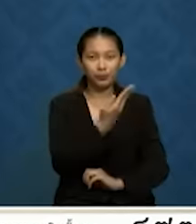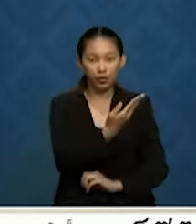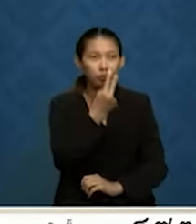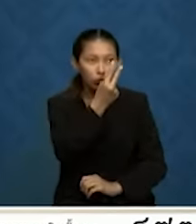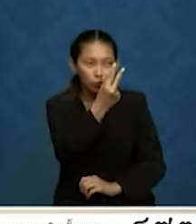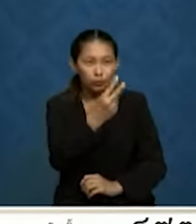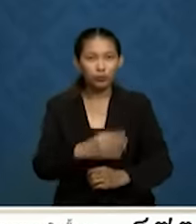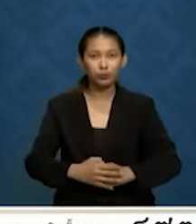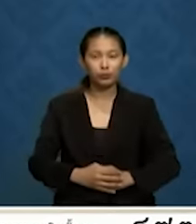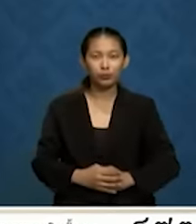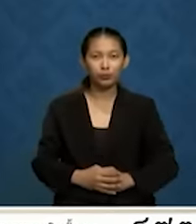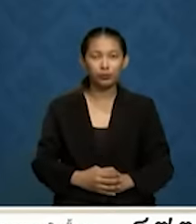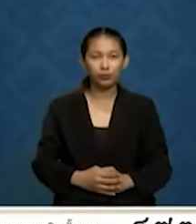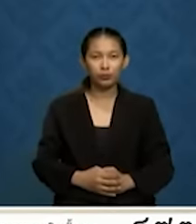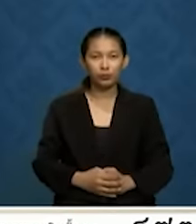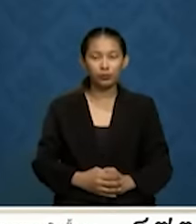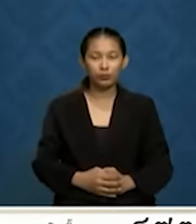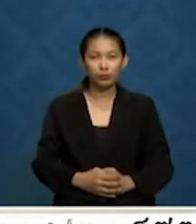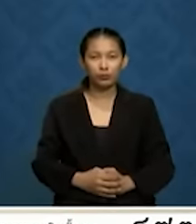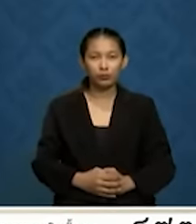ไปนะครับ